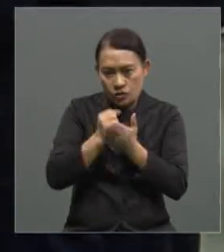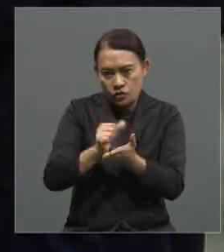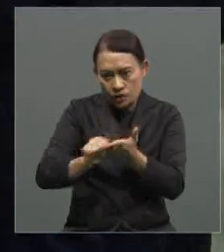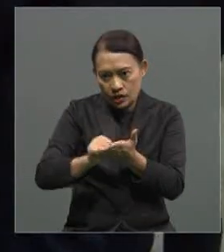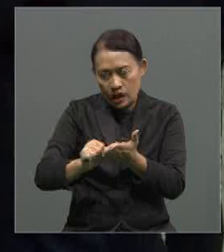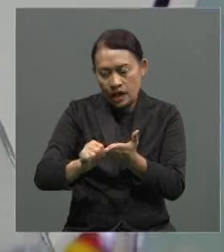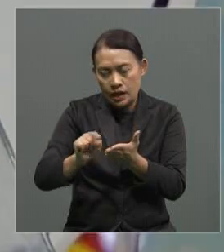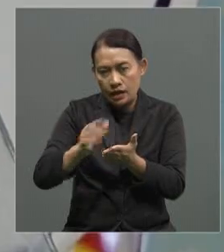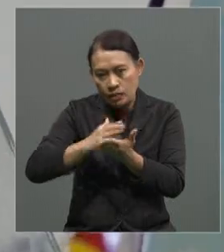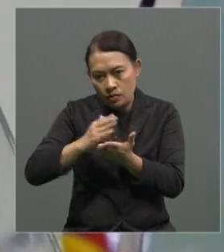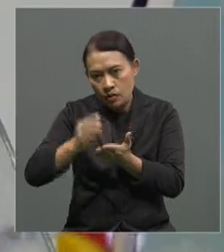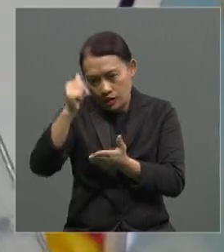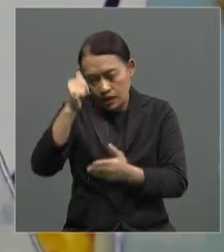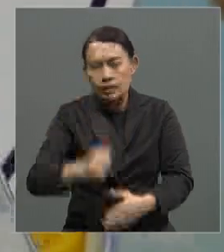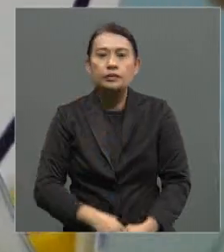างช่วงบางตอนดูครับ